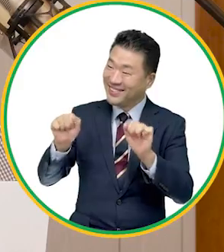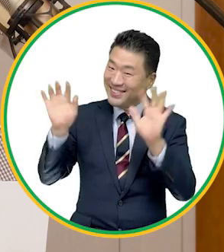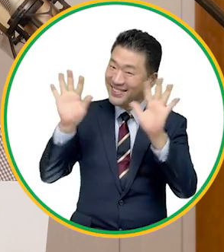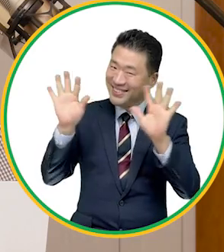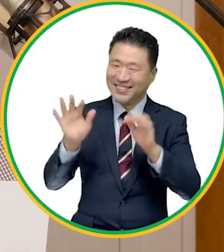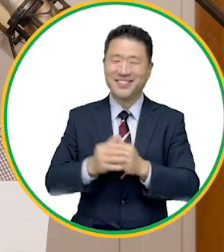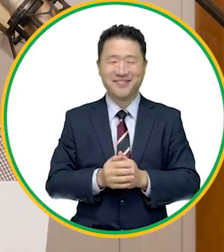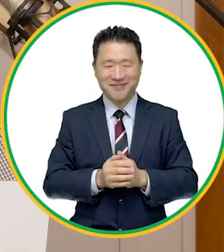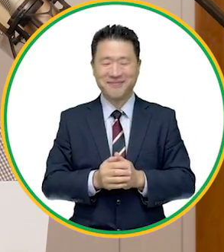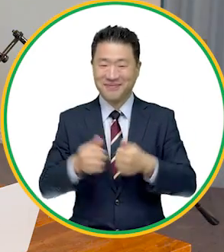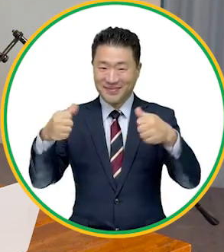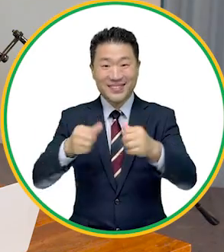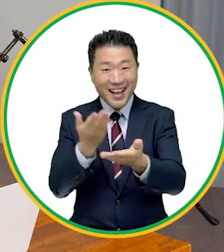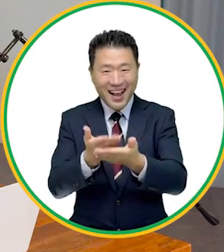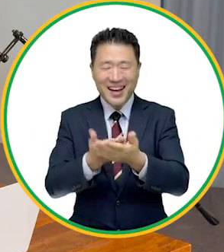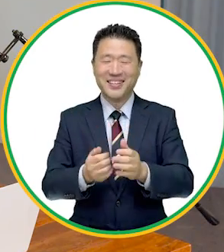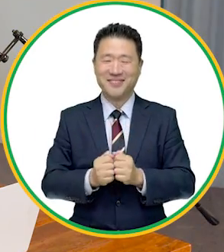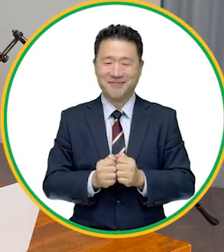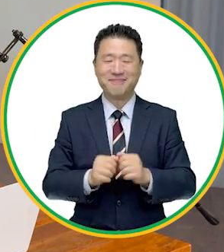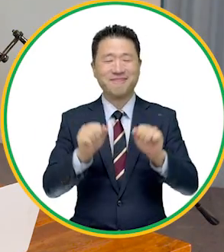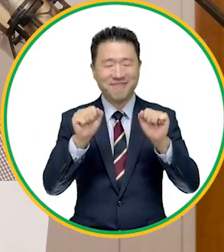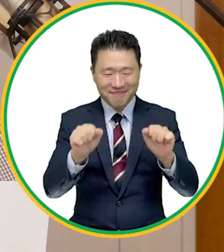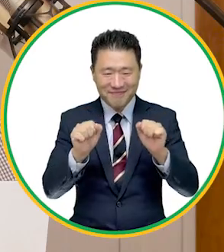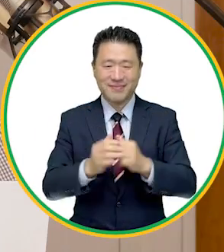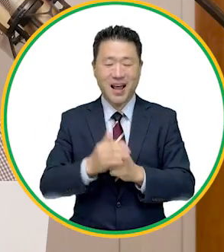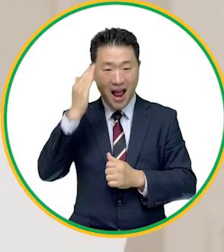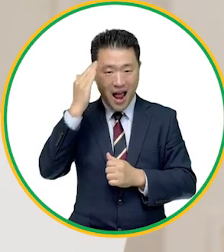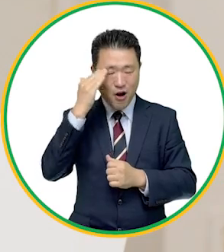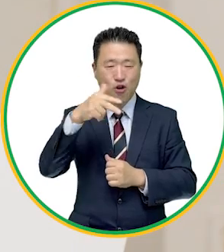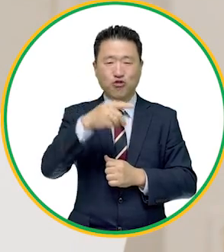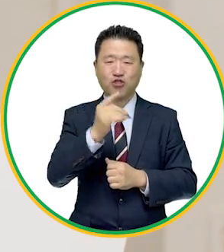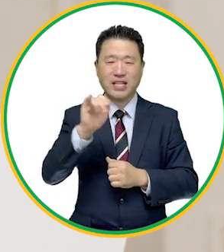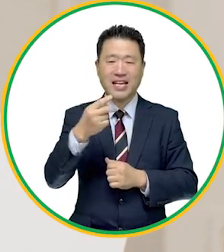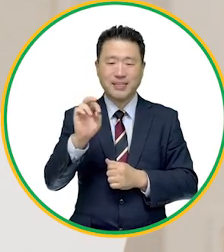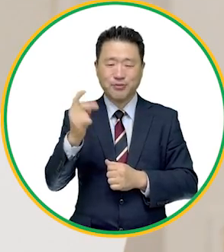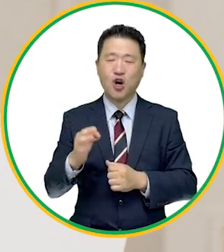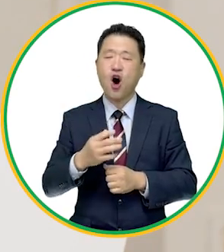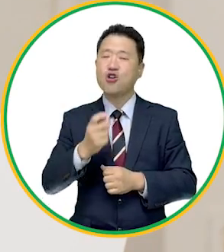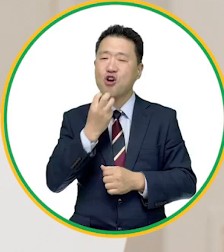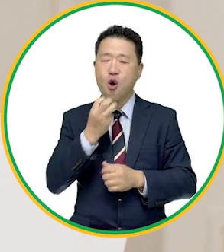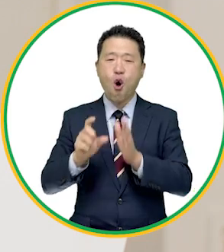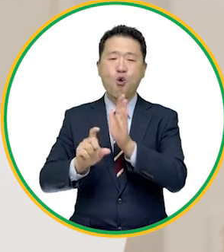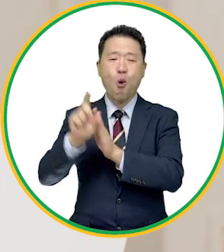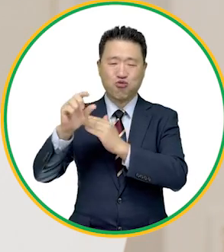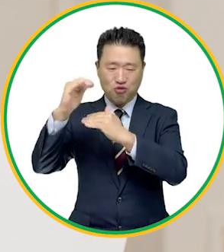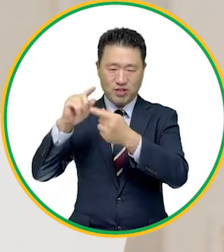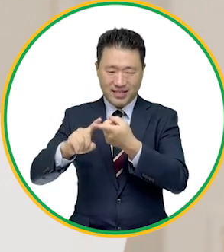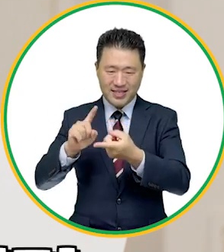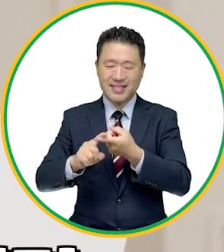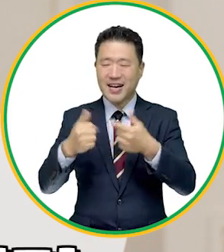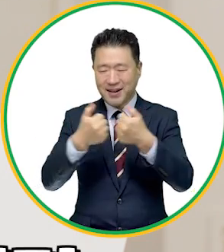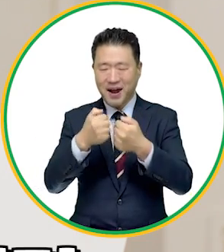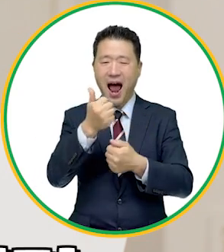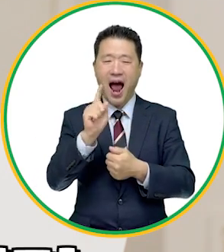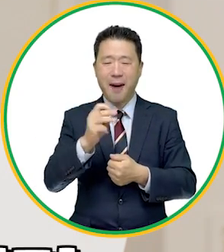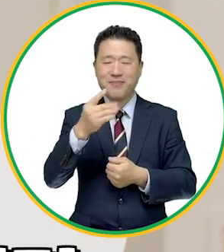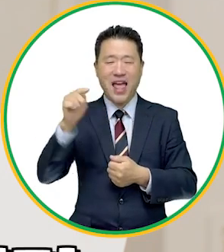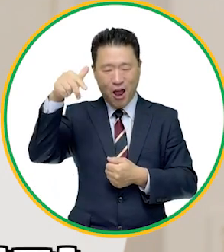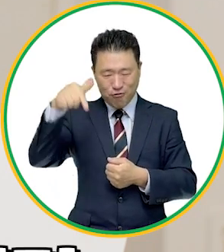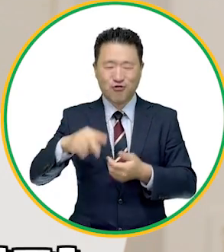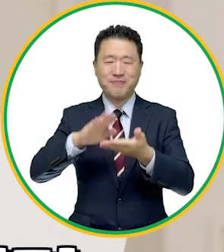손님, 어서오세요. 저 인사 먼저 부탁드릴게요. 안녕하세요. 한국주택금융공사 서울 동부지사